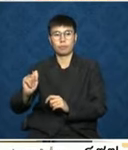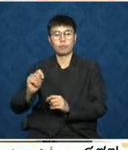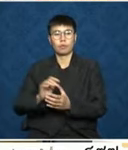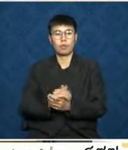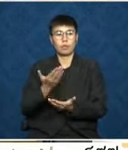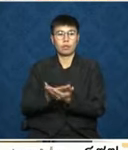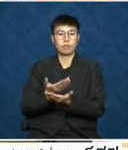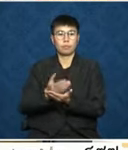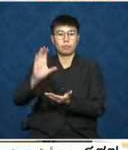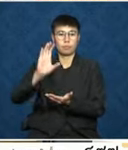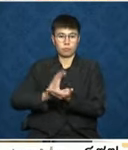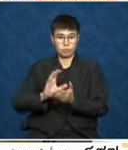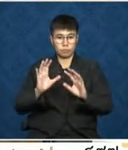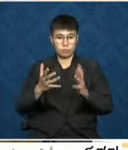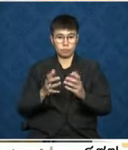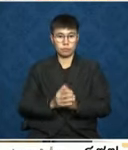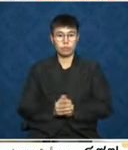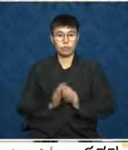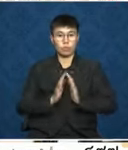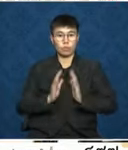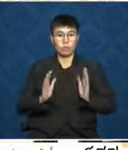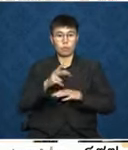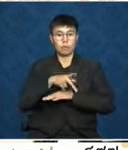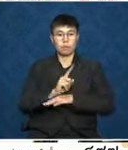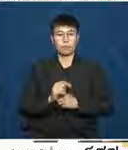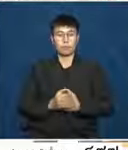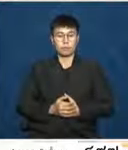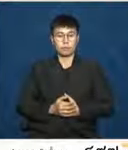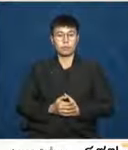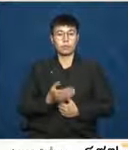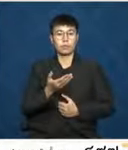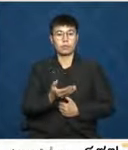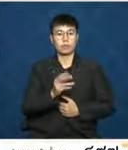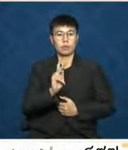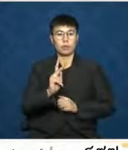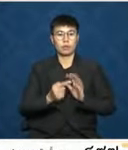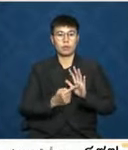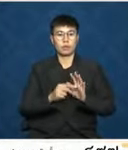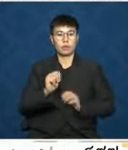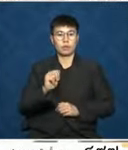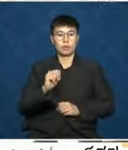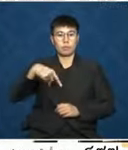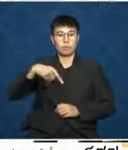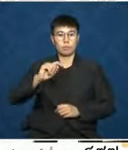ขอบคุณท่านประธานครับครับขอเชิญคุณกันตพงษ์ยุศิษย